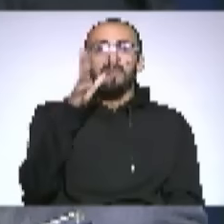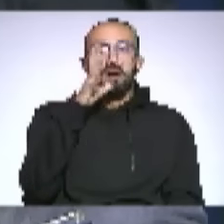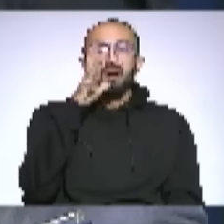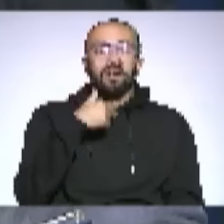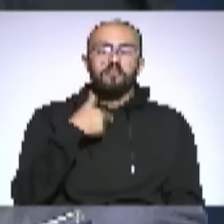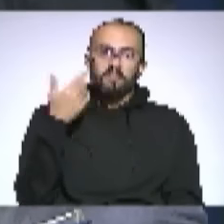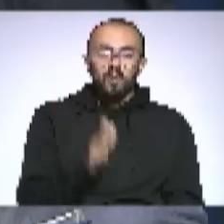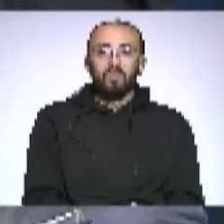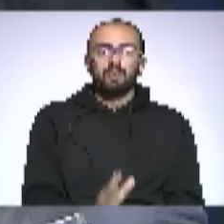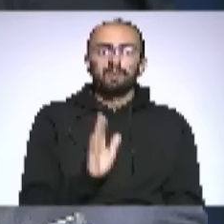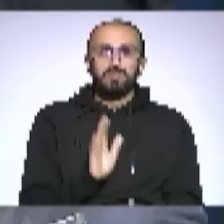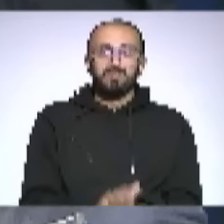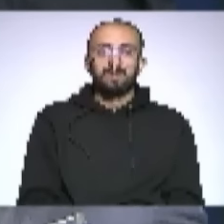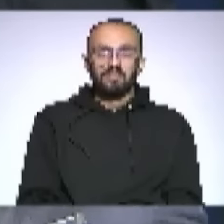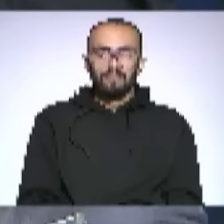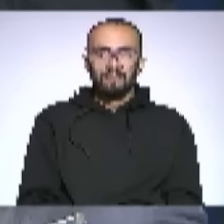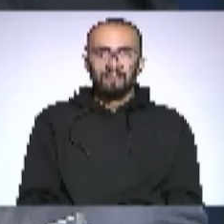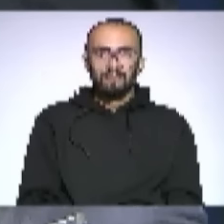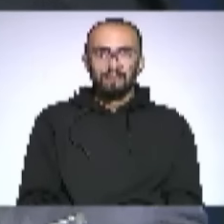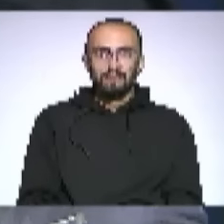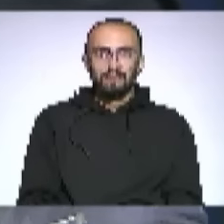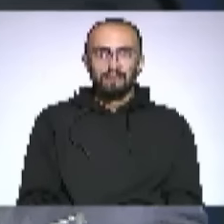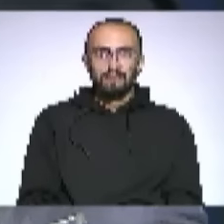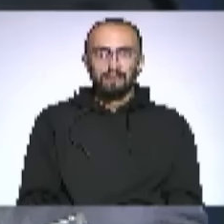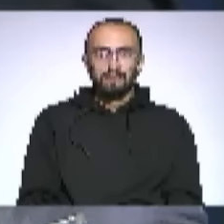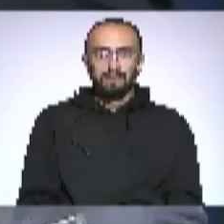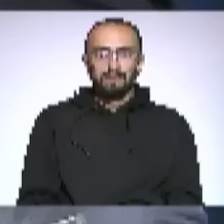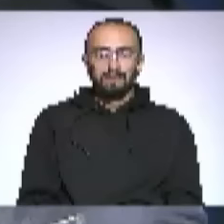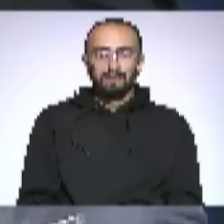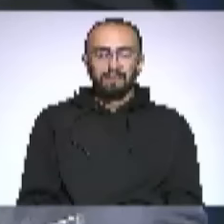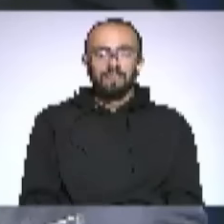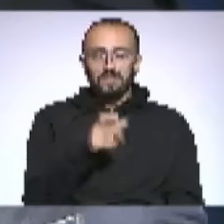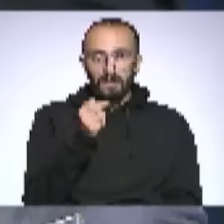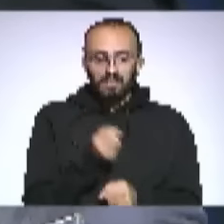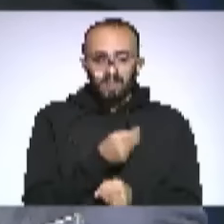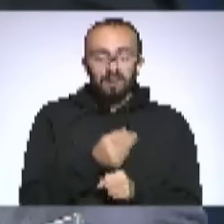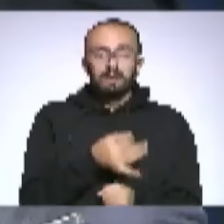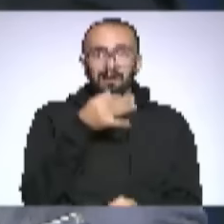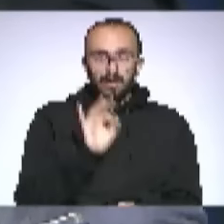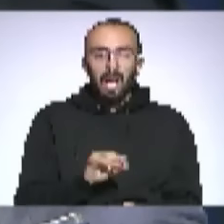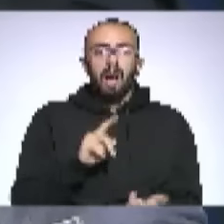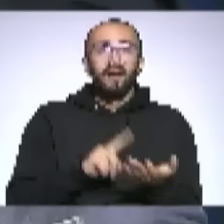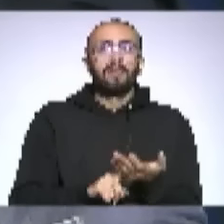خمس دقاق بتتمناني الموت بالفكر وهي دي خطيه كانها